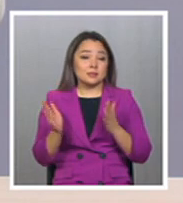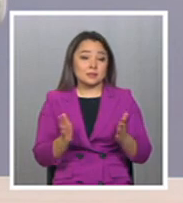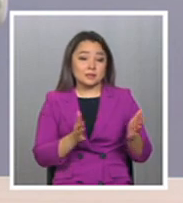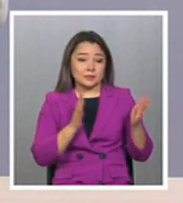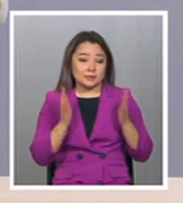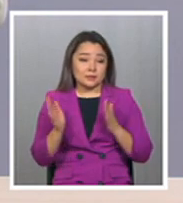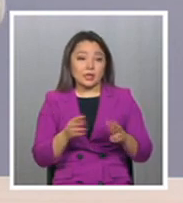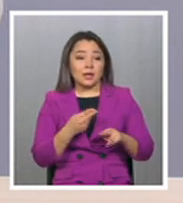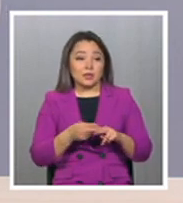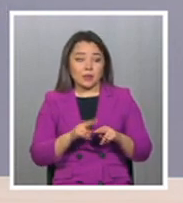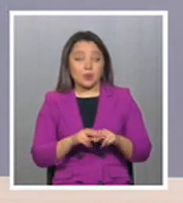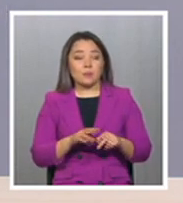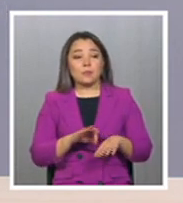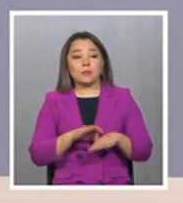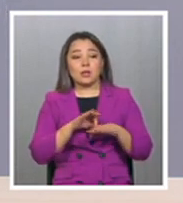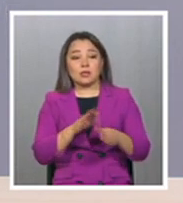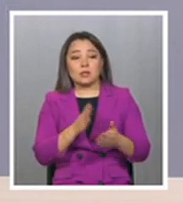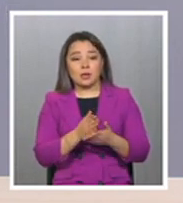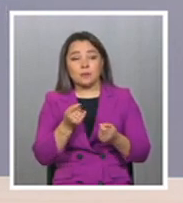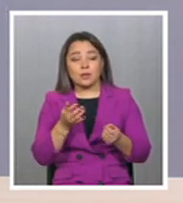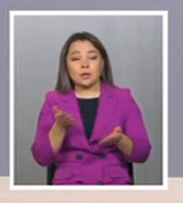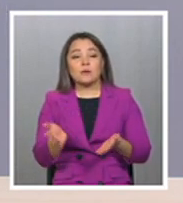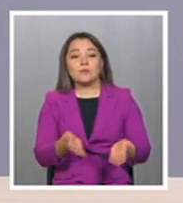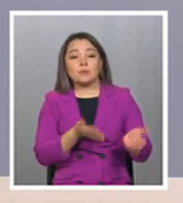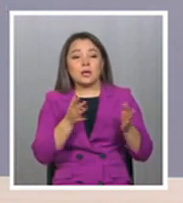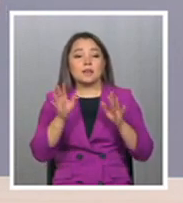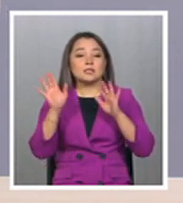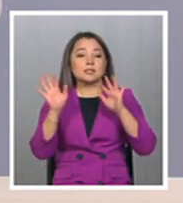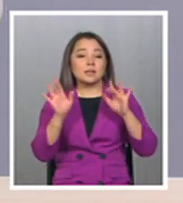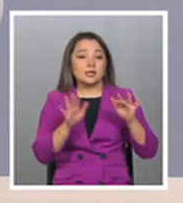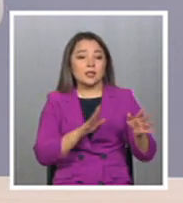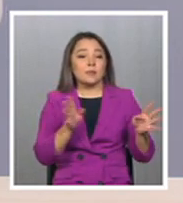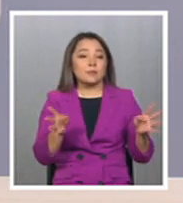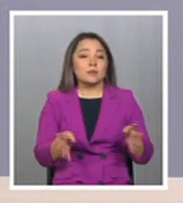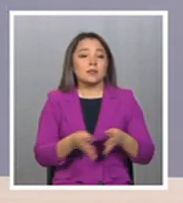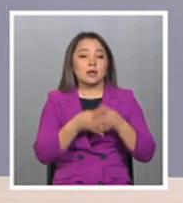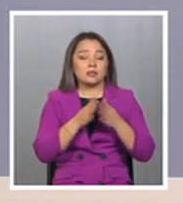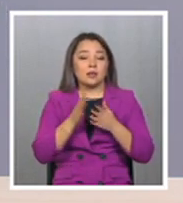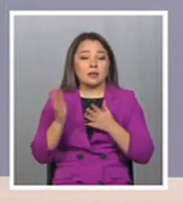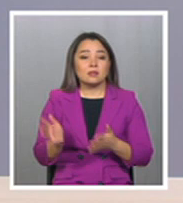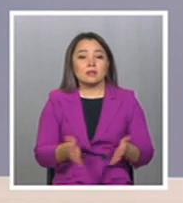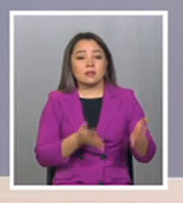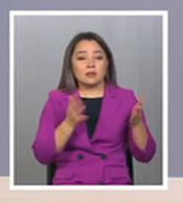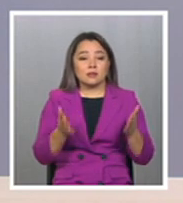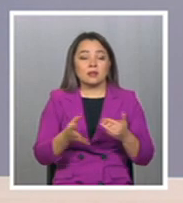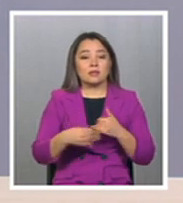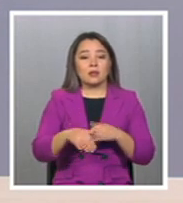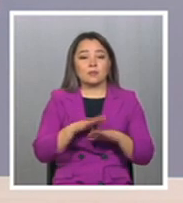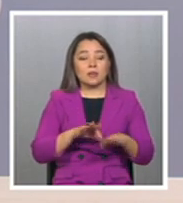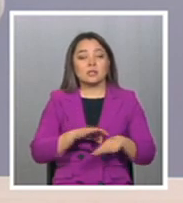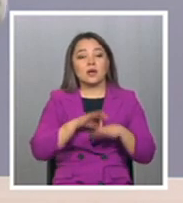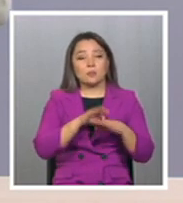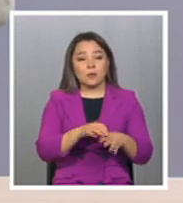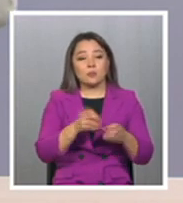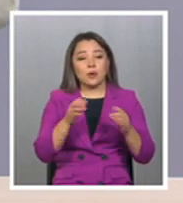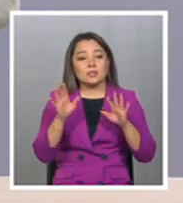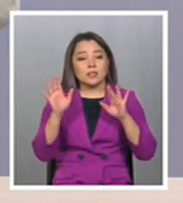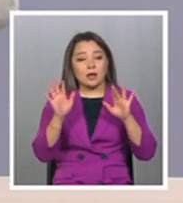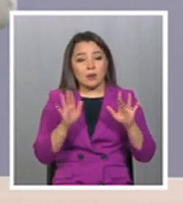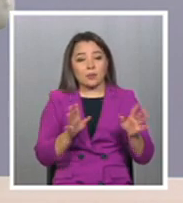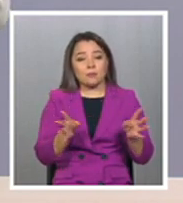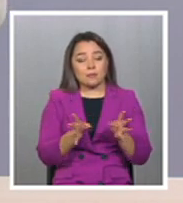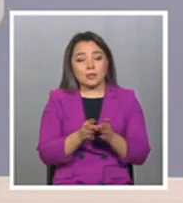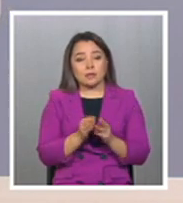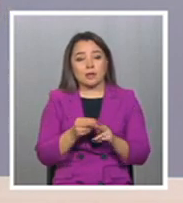это перенос ветром снега, поднятого с поверхности земли, сопровождается снегопадом.